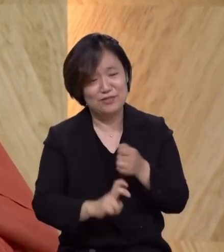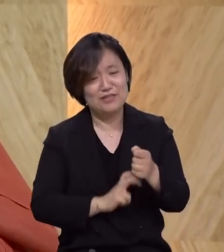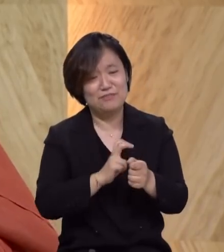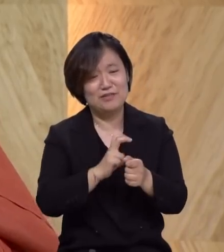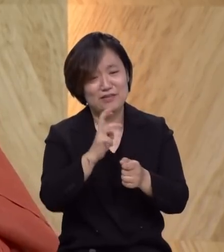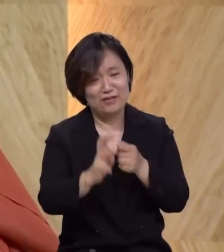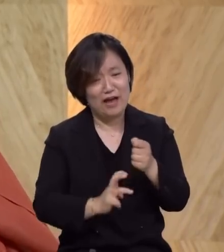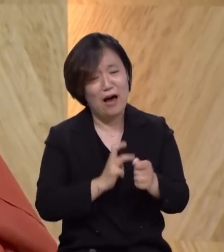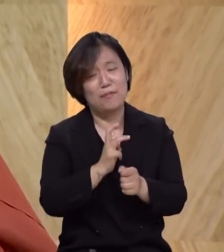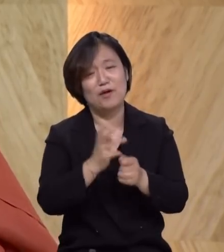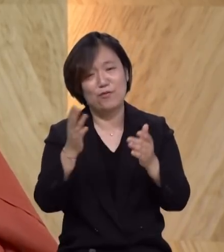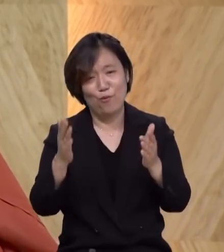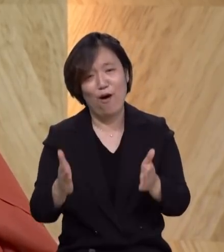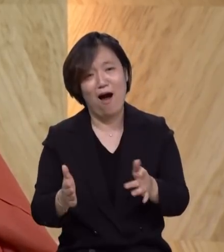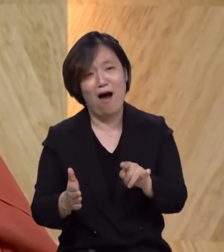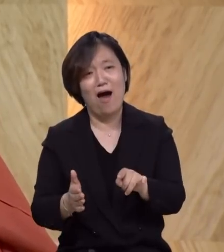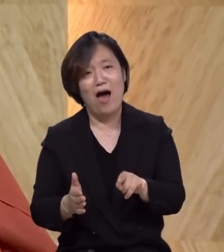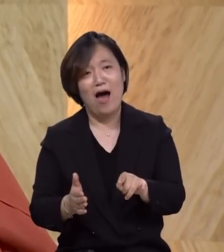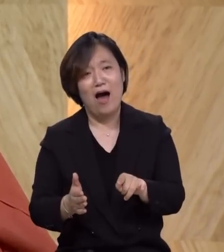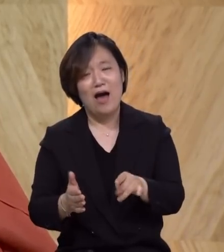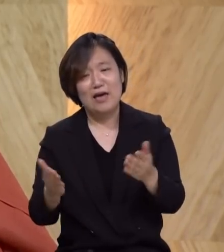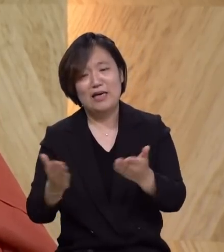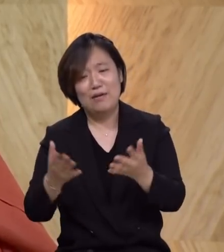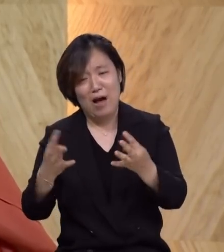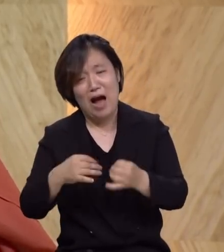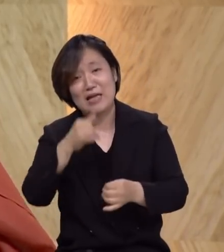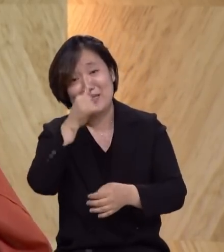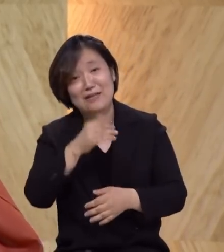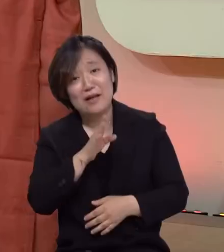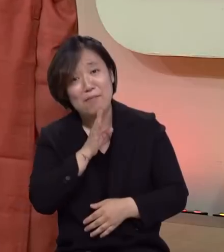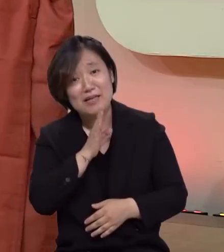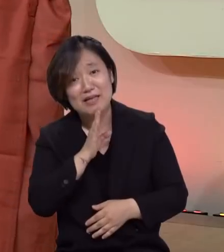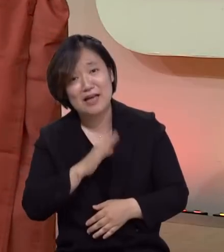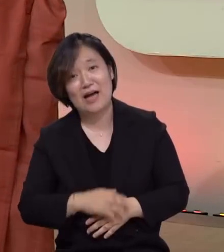보고들은 뒤에이 선배님이 하시는 말씀이